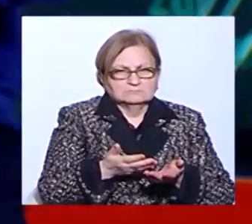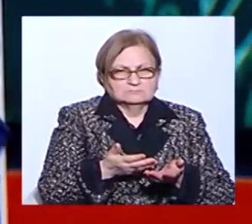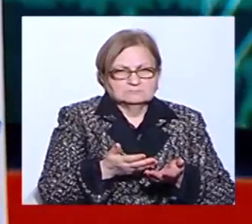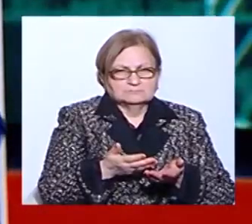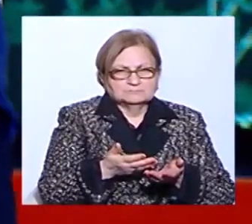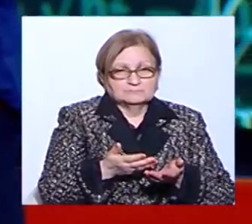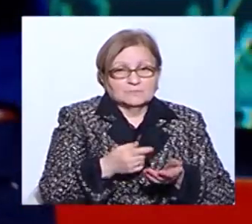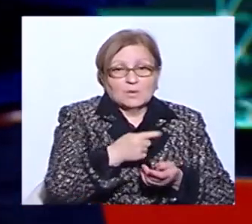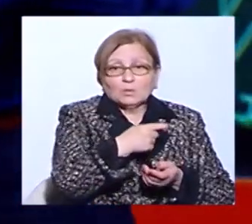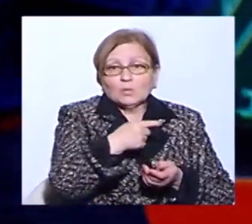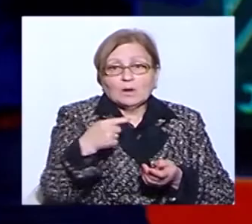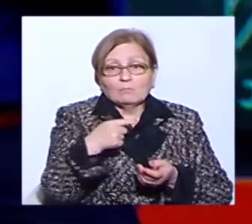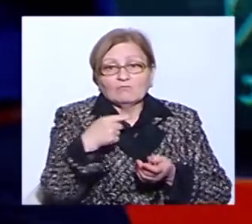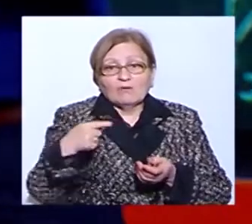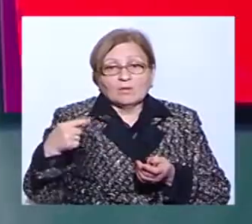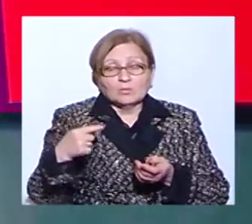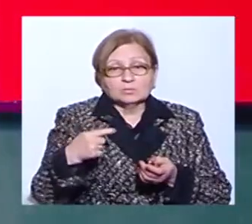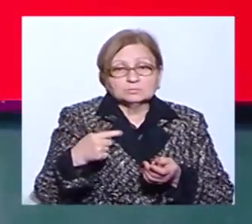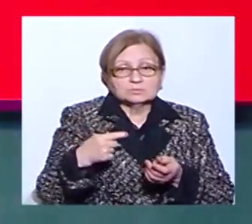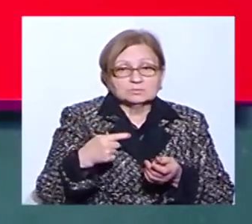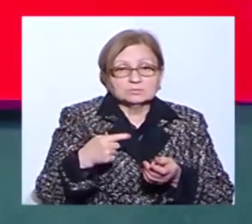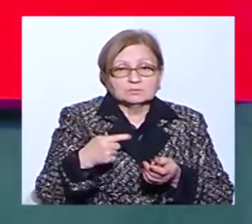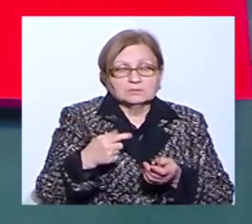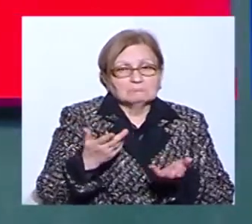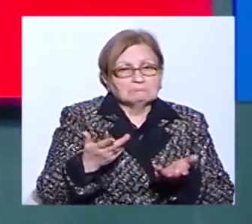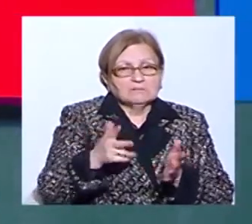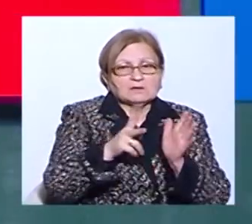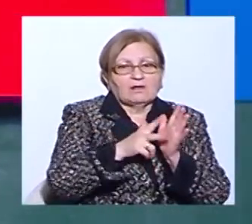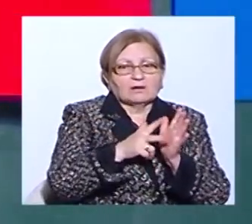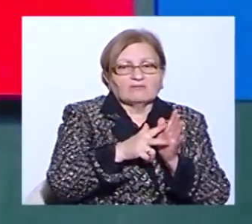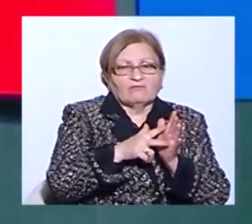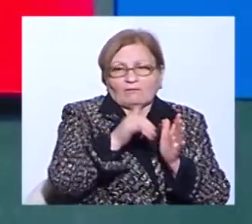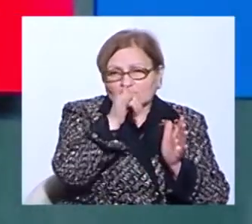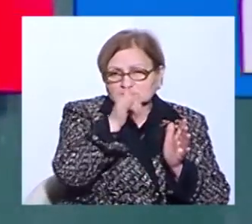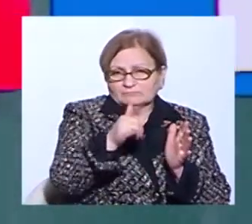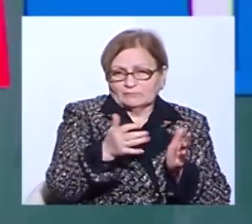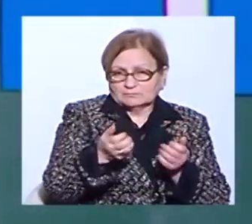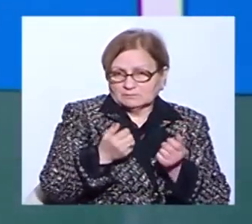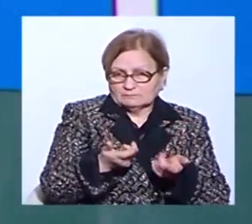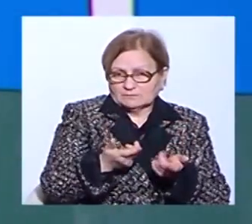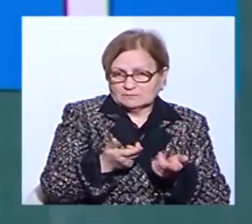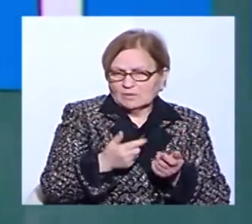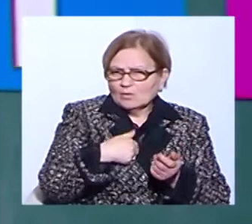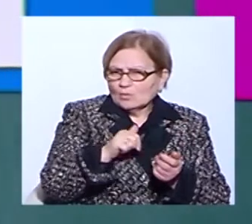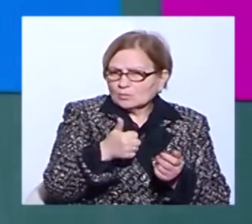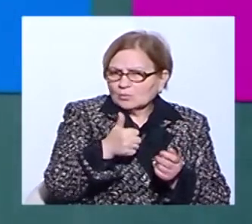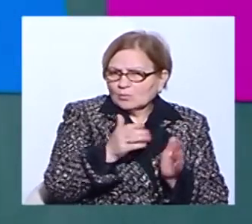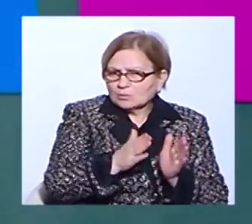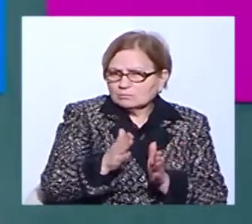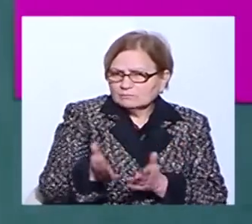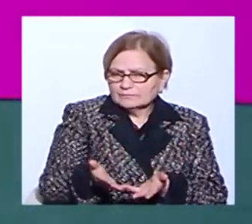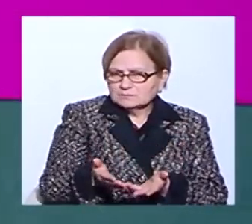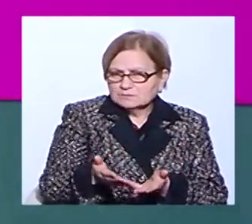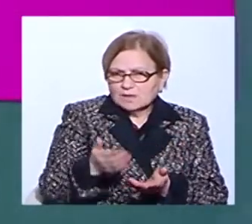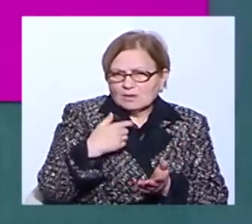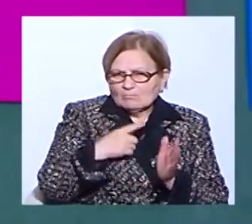Ro gamovaklo. Mere ro agar gamova. Როგორ მოიქცეთ? მოდი